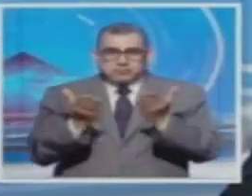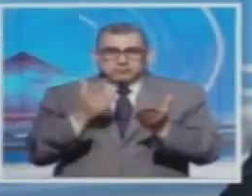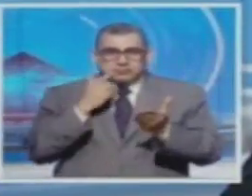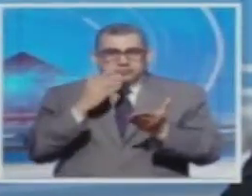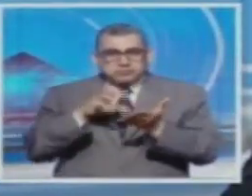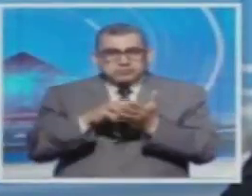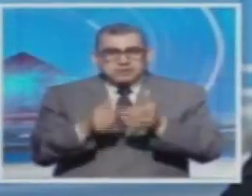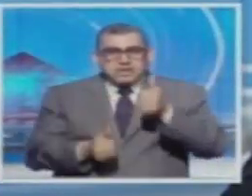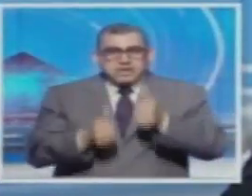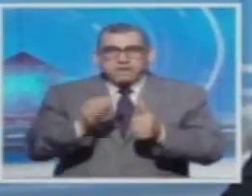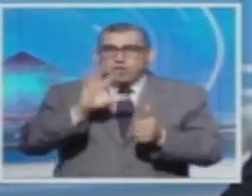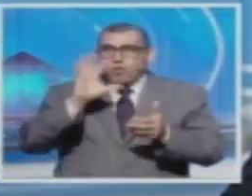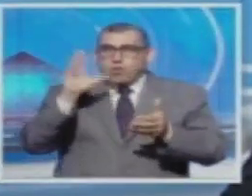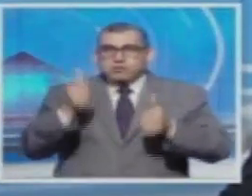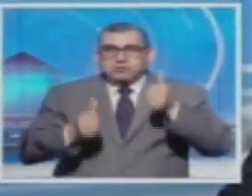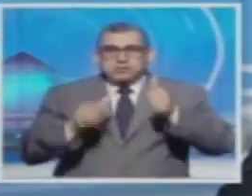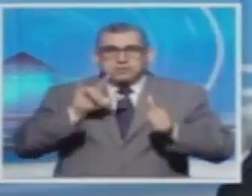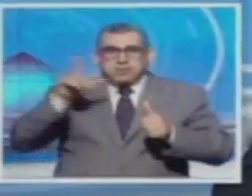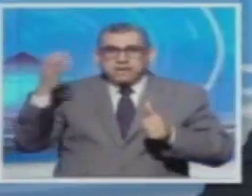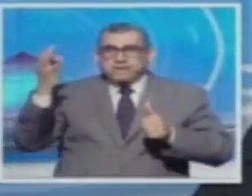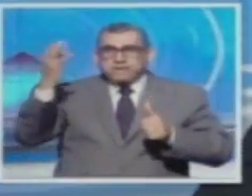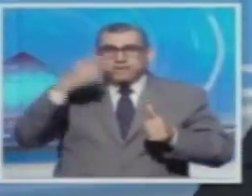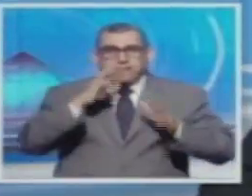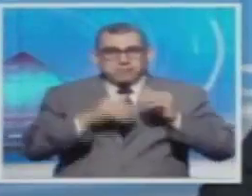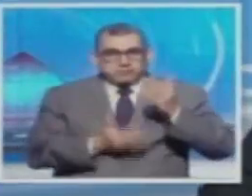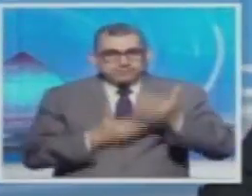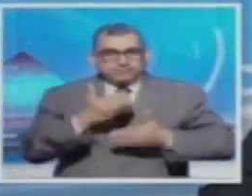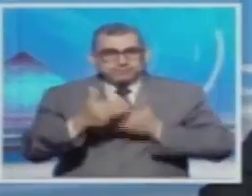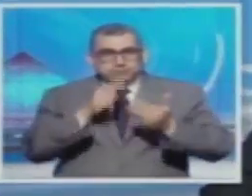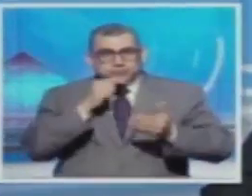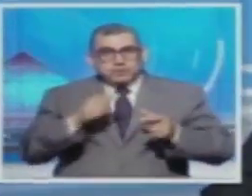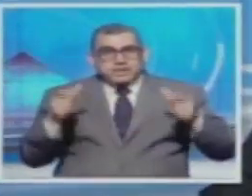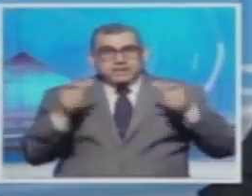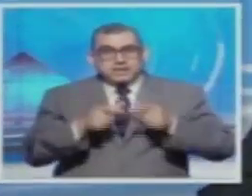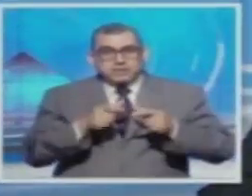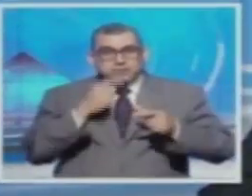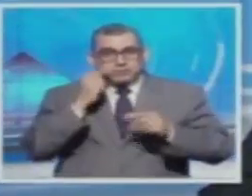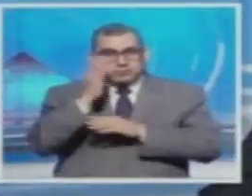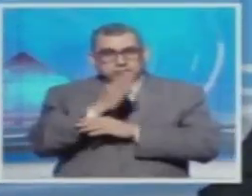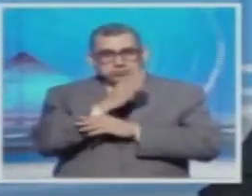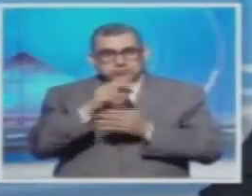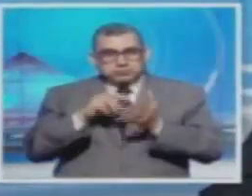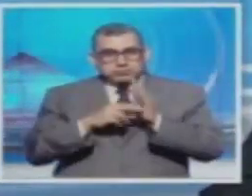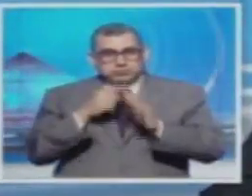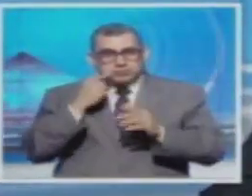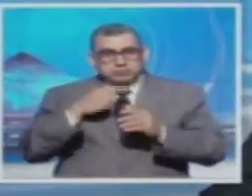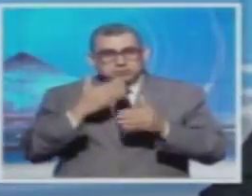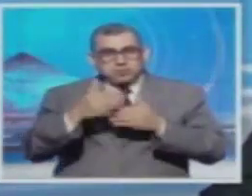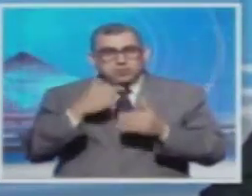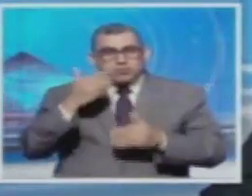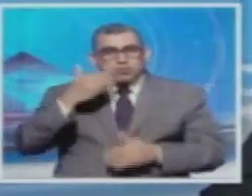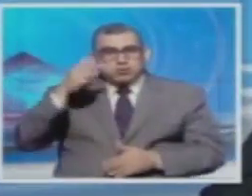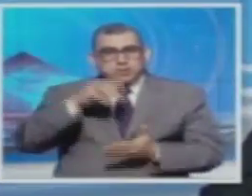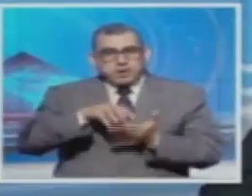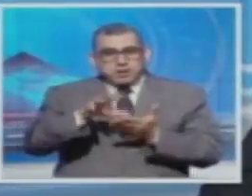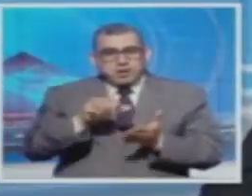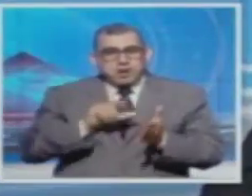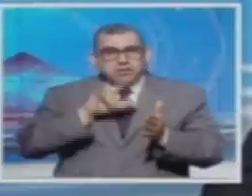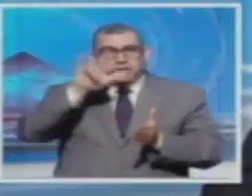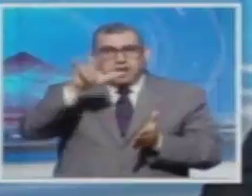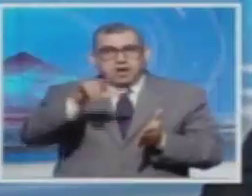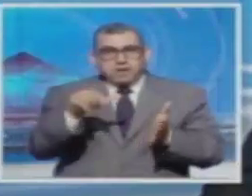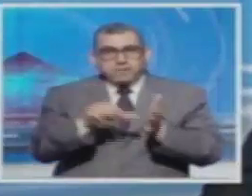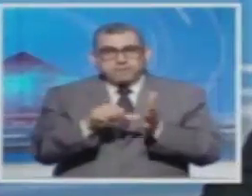بوضعيته التنافسية إقليميا وعالميا. جاء هذا خلال اجتماع لمتابعة الاستراتيجية المستقبلية